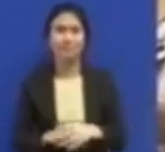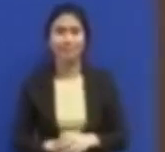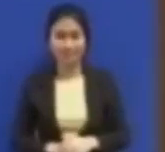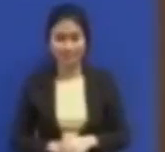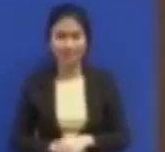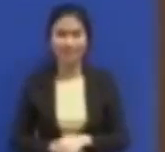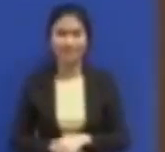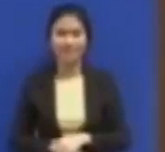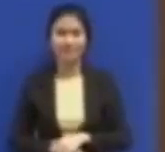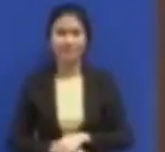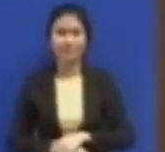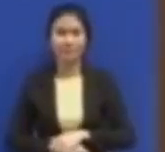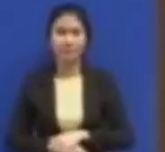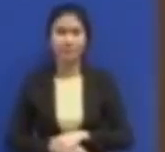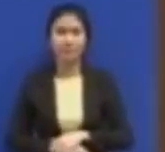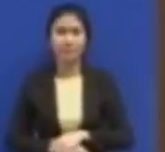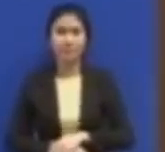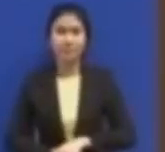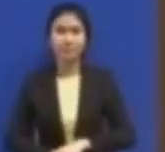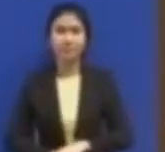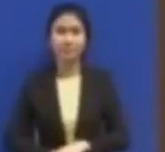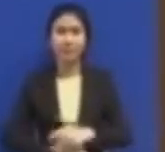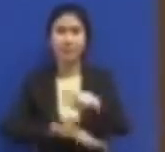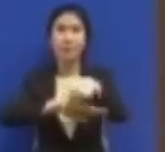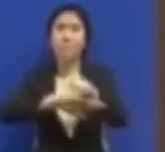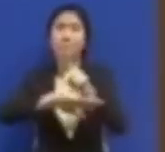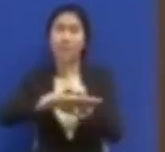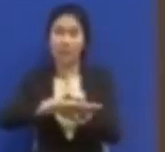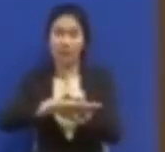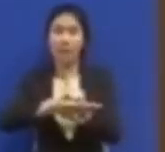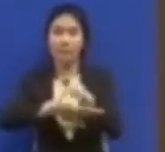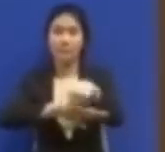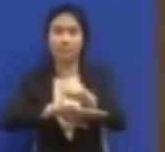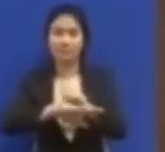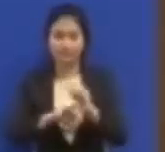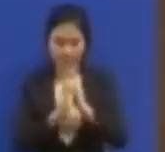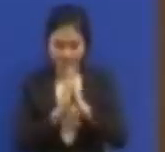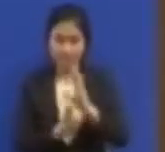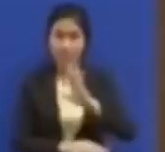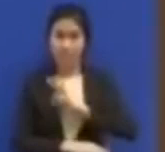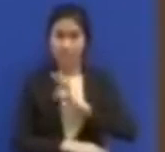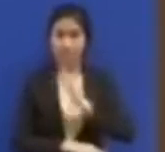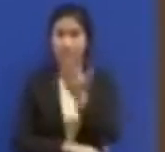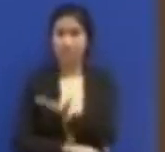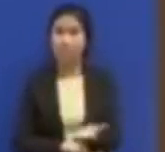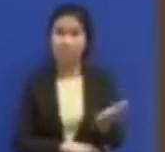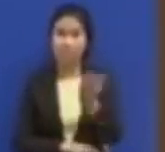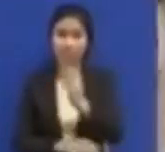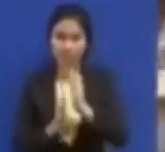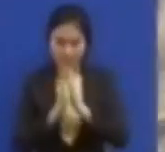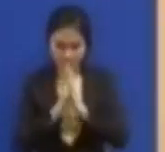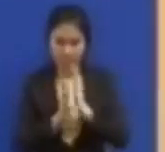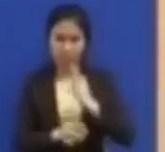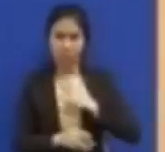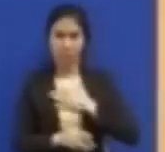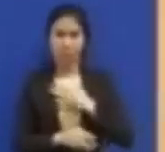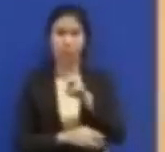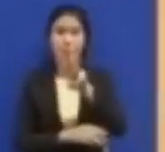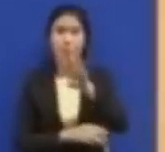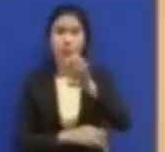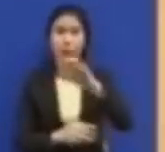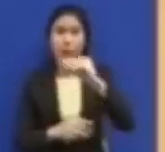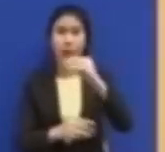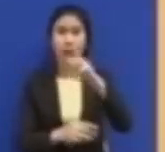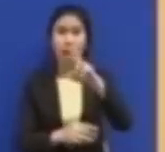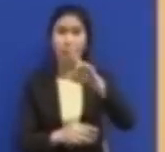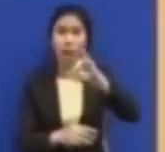ไร กราบเรียนท่านประธานสภาที่เคารพและสมาชิกผู้ทรงเกียรติผมนิโรธสุนทรเลขา ท่านประธานหยุดเวล